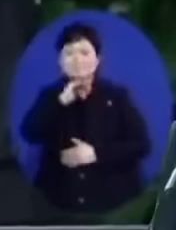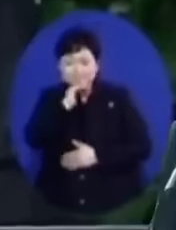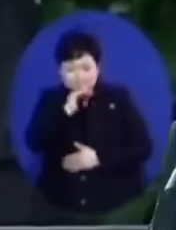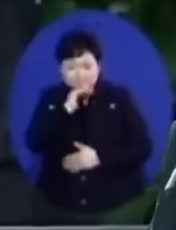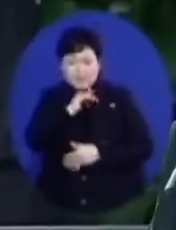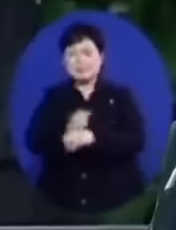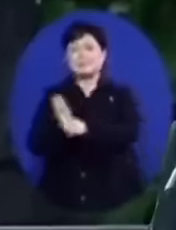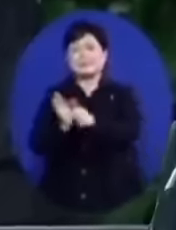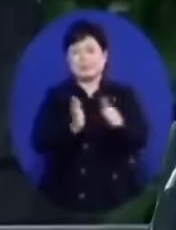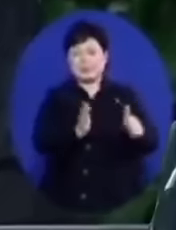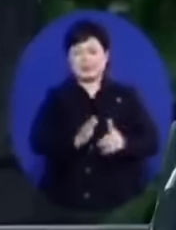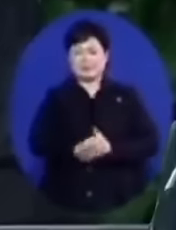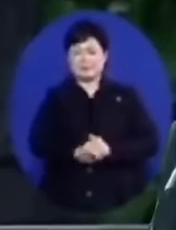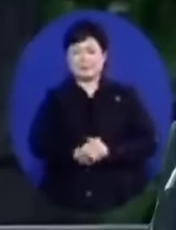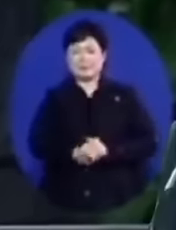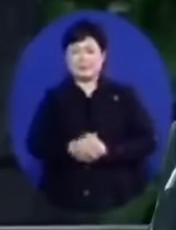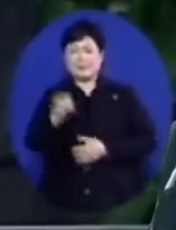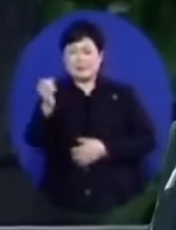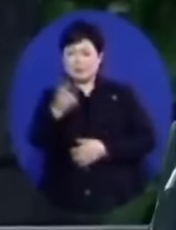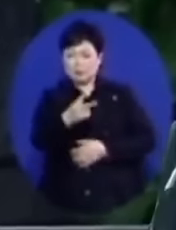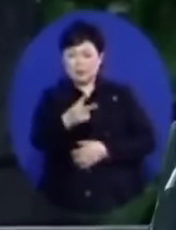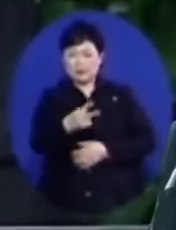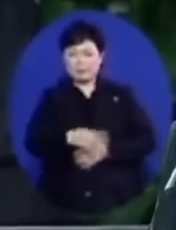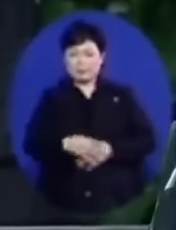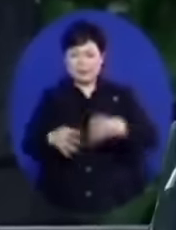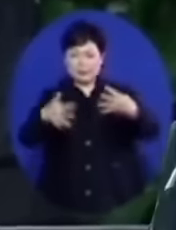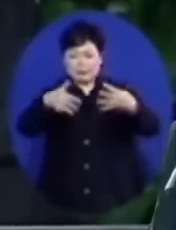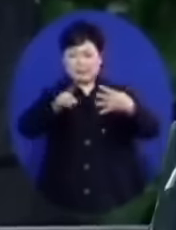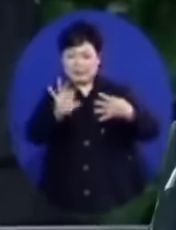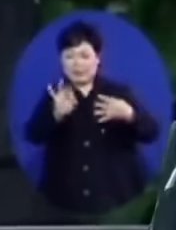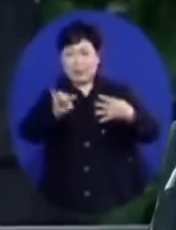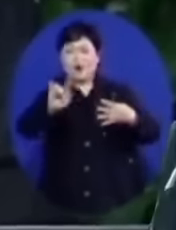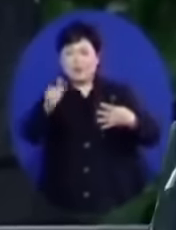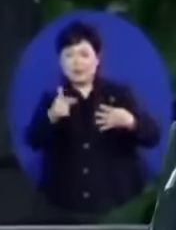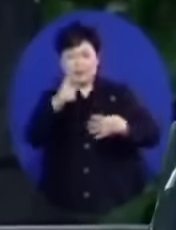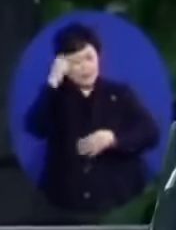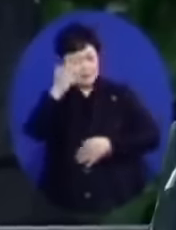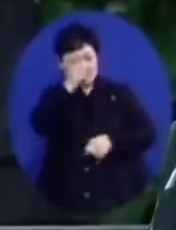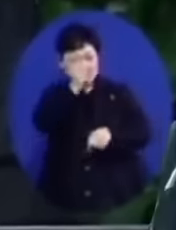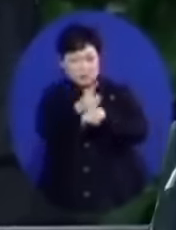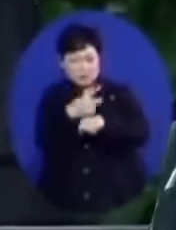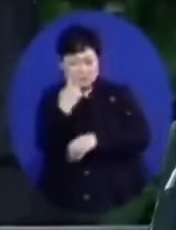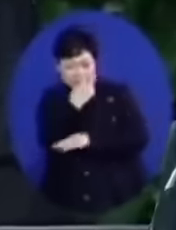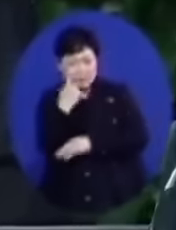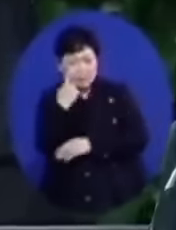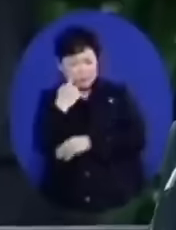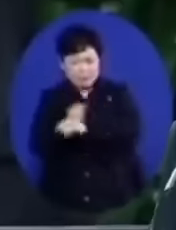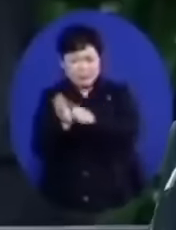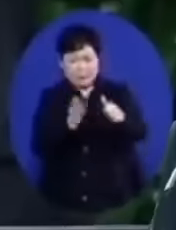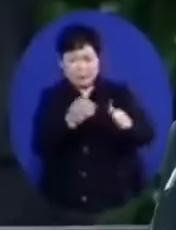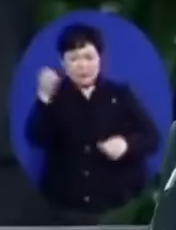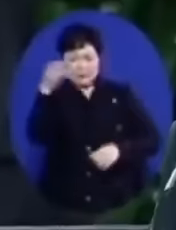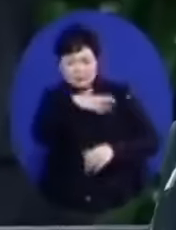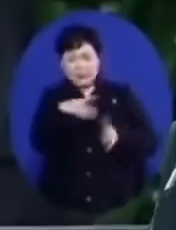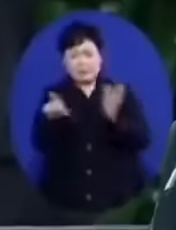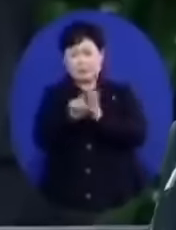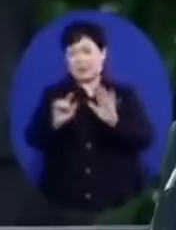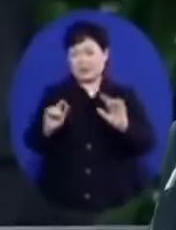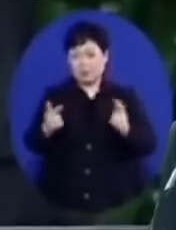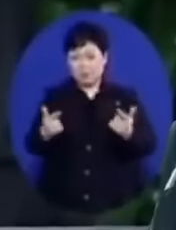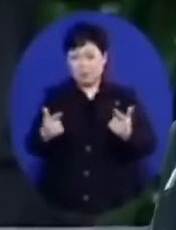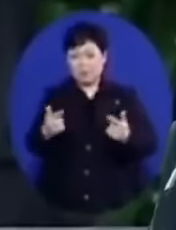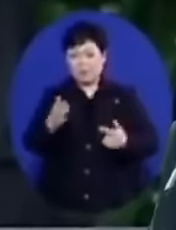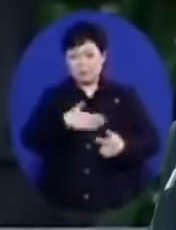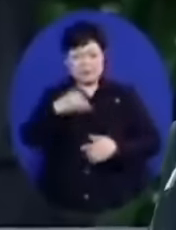것입니다. 또한 4차원의 영성을 살펴보아야 해요. 내가 그냥 믿는 것이 아니라